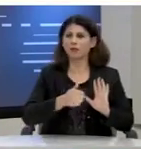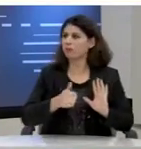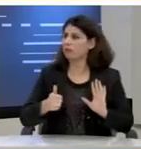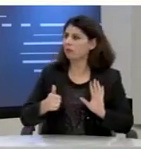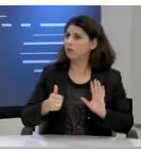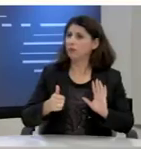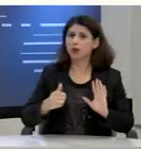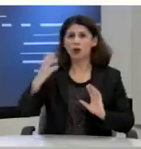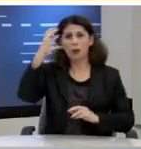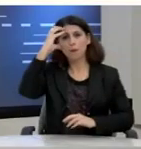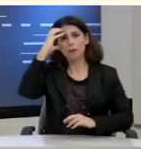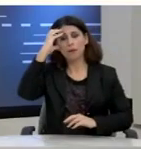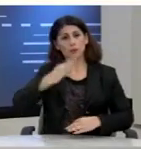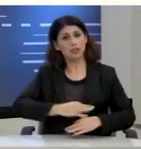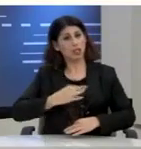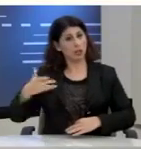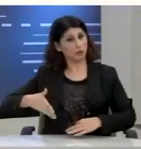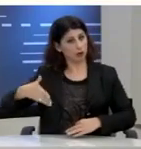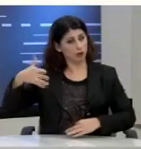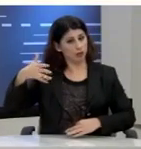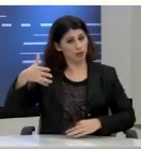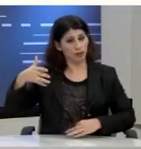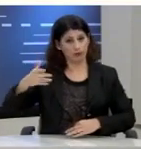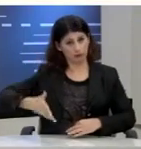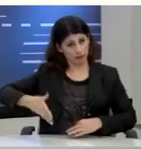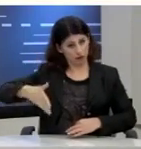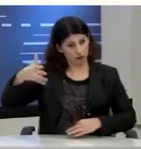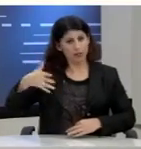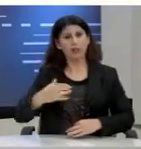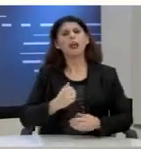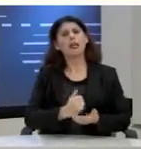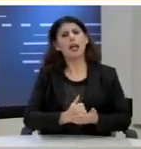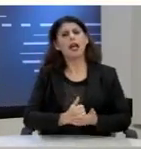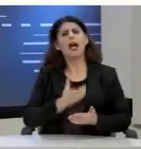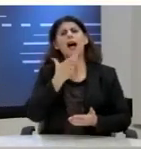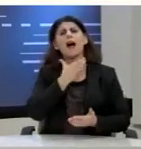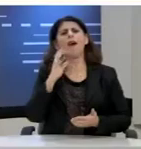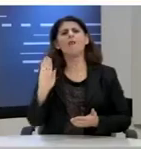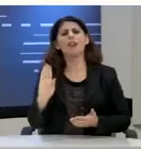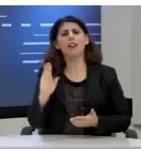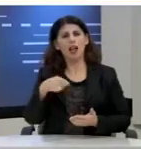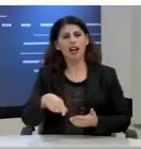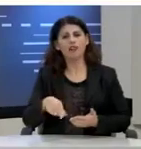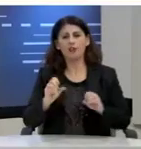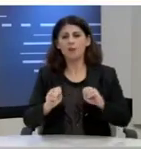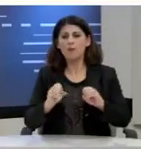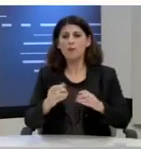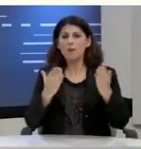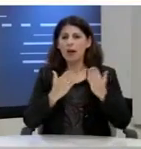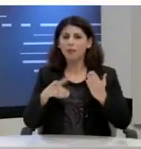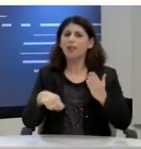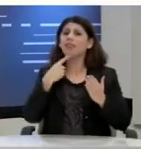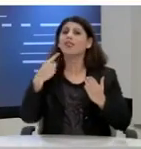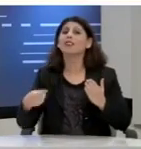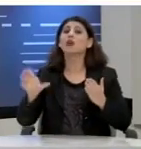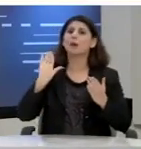Και απευθυνόταν στη μνήμη του κυρίου Μητσοτάκη, του Κωνσταντίνου και στο Βαγγέλη τον Βενιζέλο. Όλο αυτό το μάθημα που έκανε δεν τα είπε του